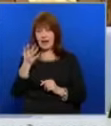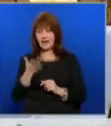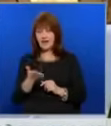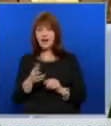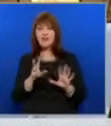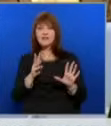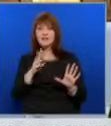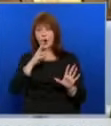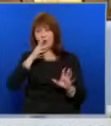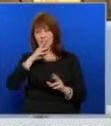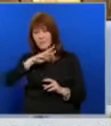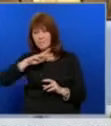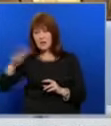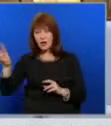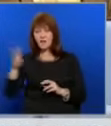на